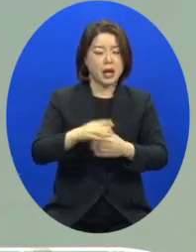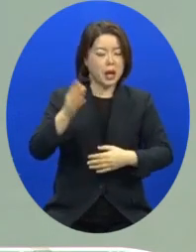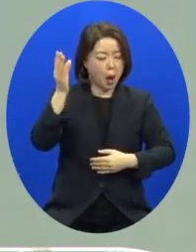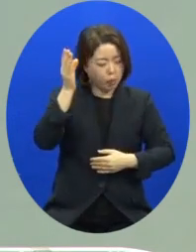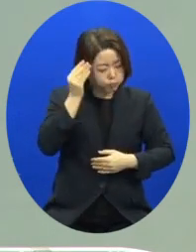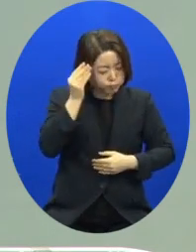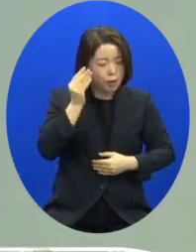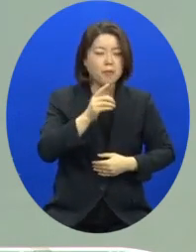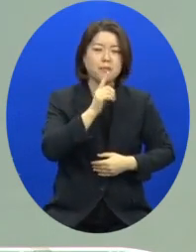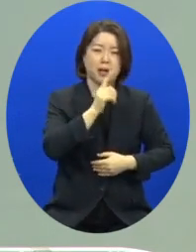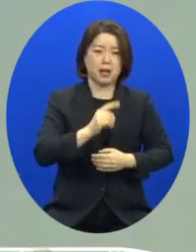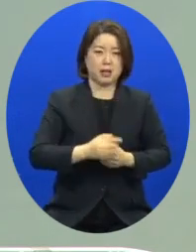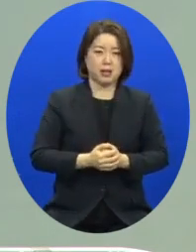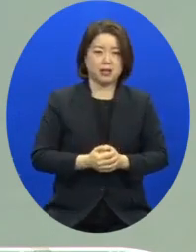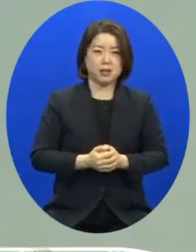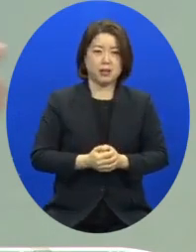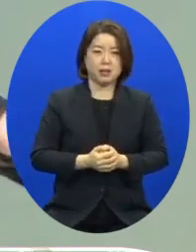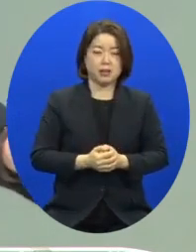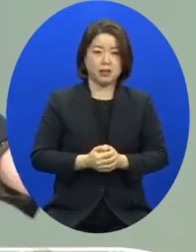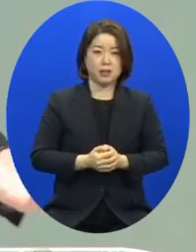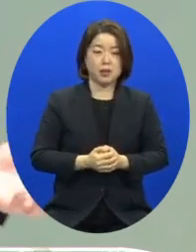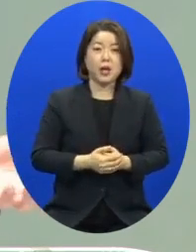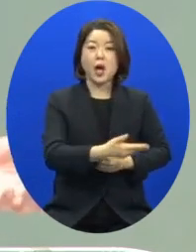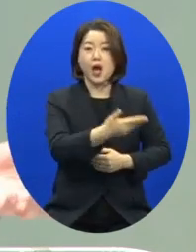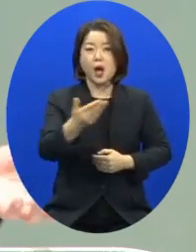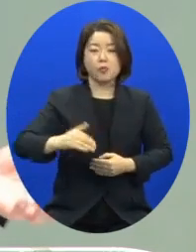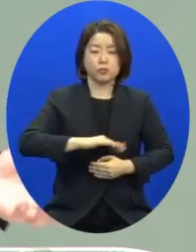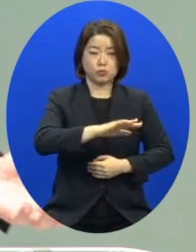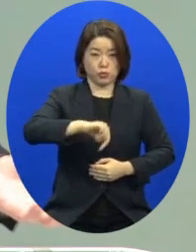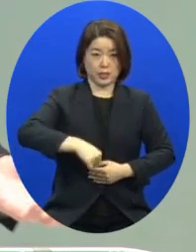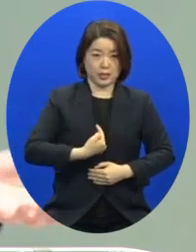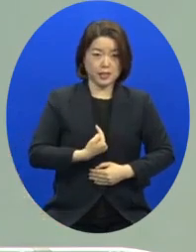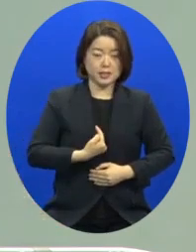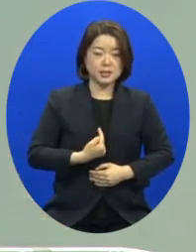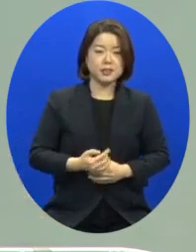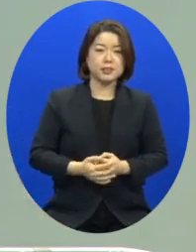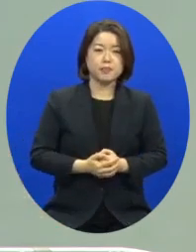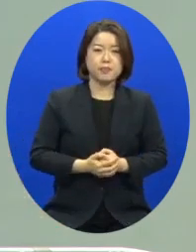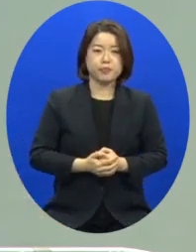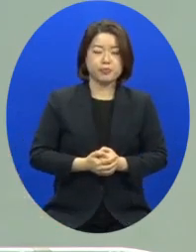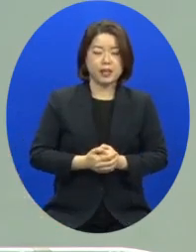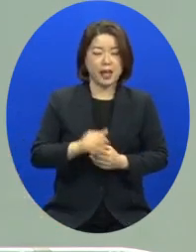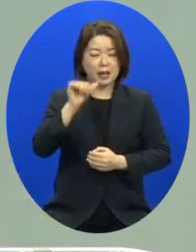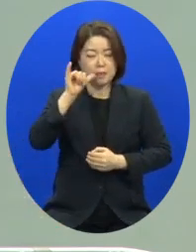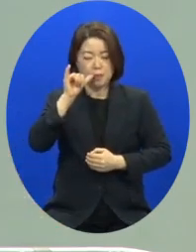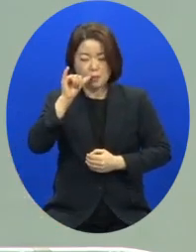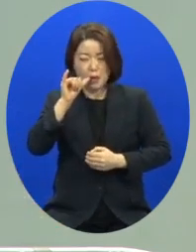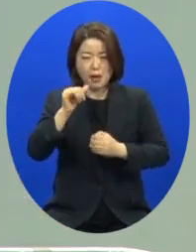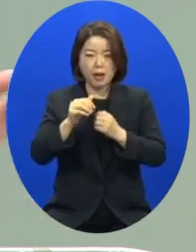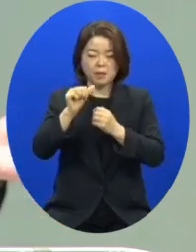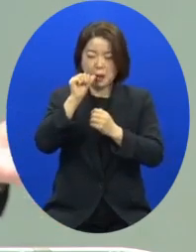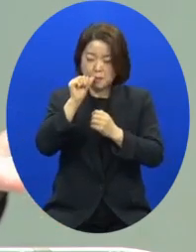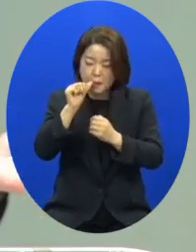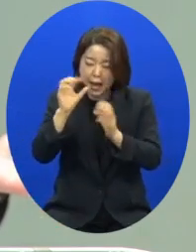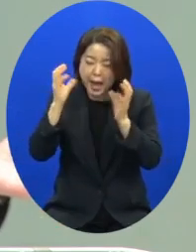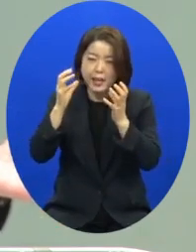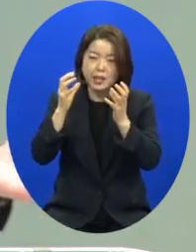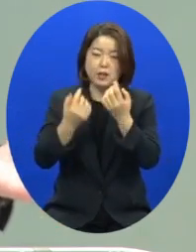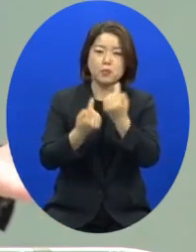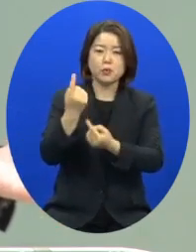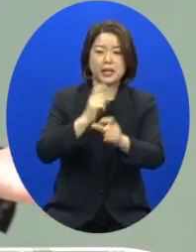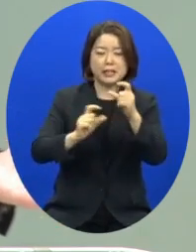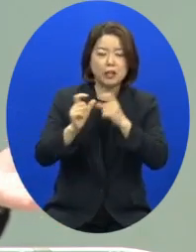미련한 이야기입니다. 여러분 우리 자신이 어린 아이, 갓난아기보다도 더